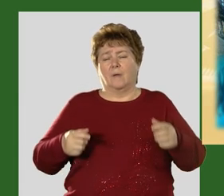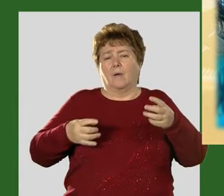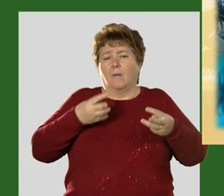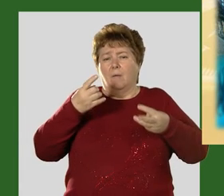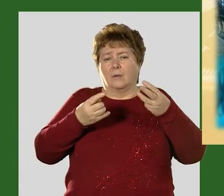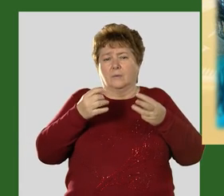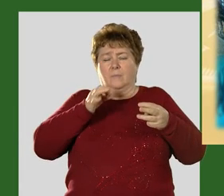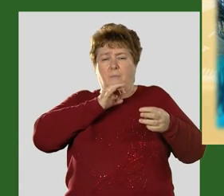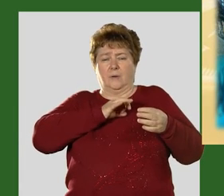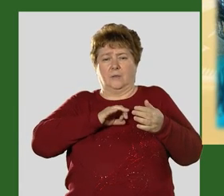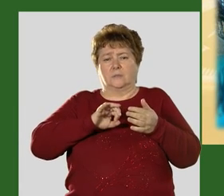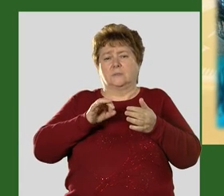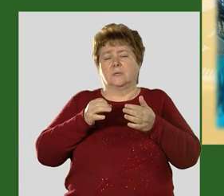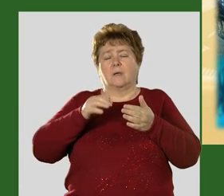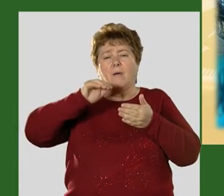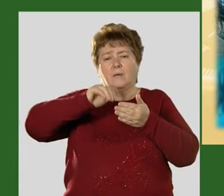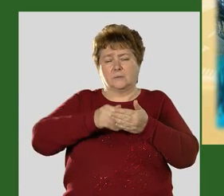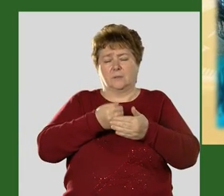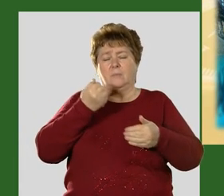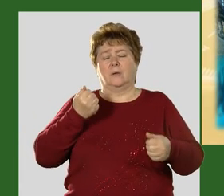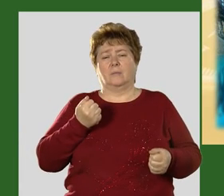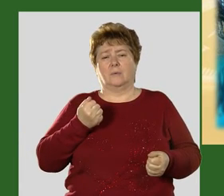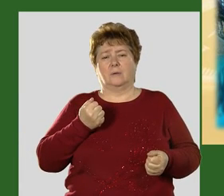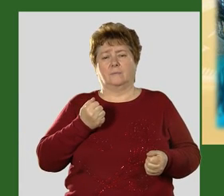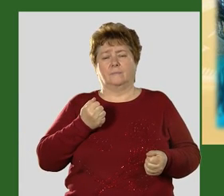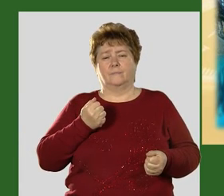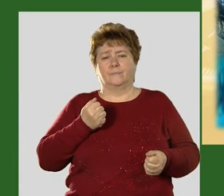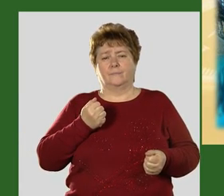Горючее полезное ископаемое.